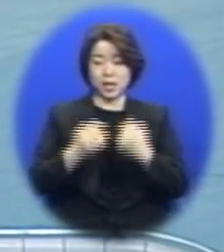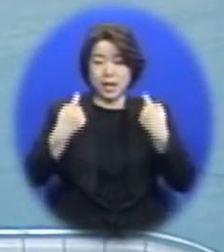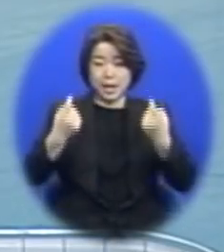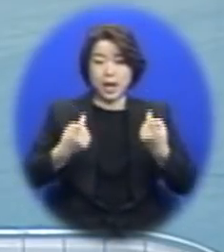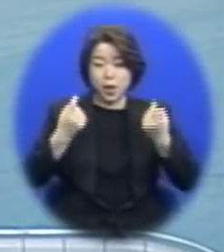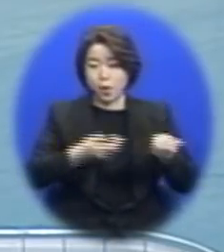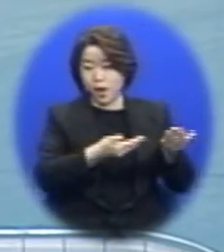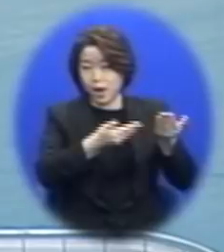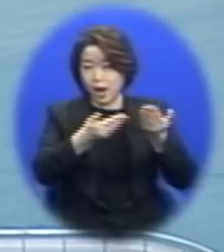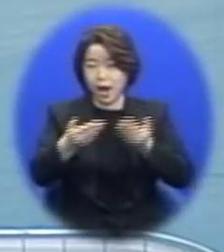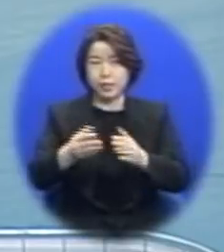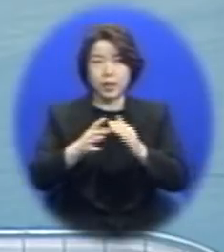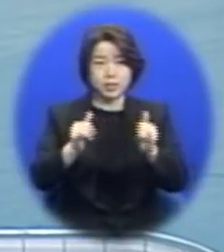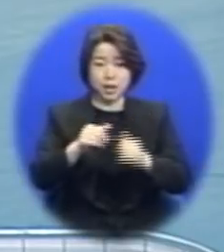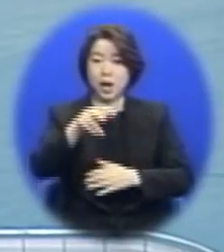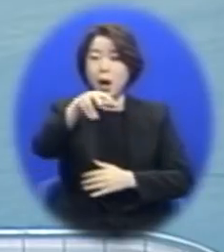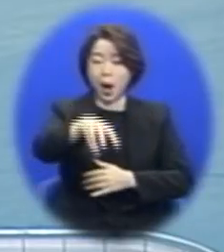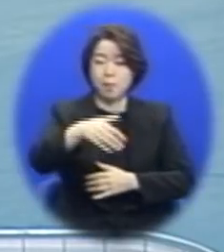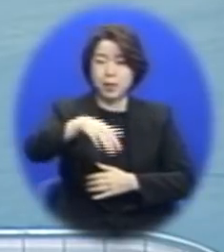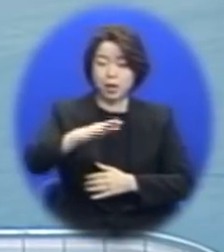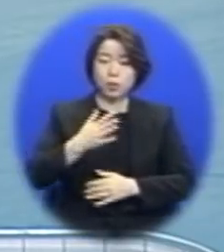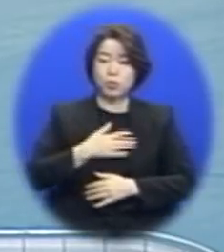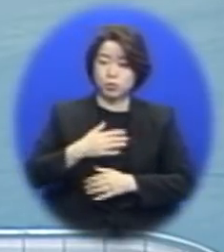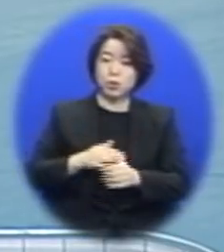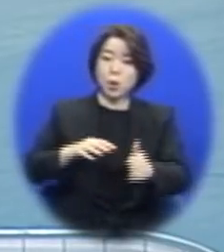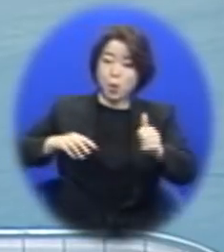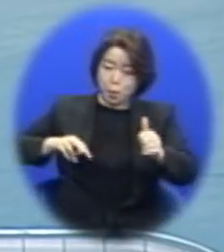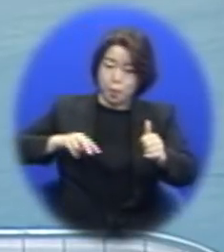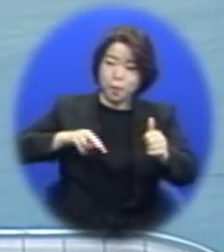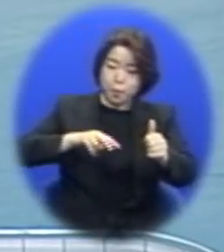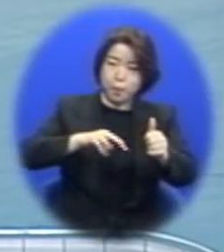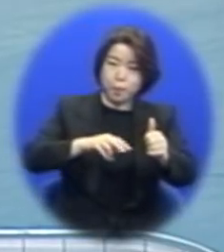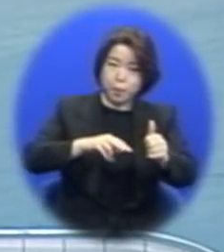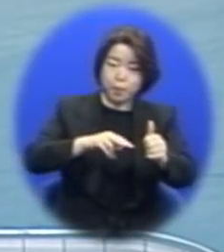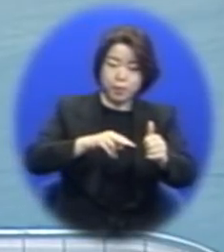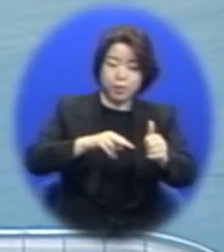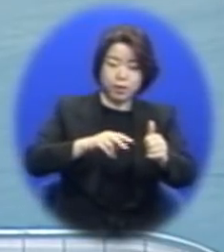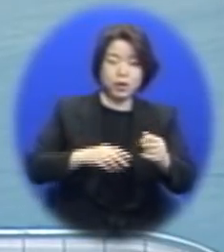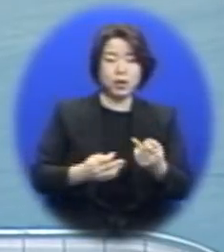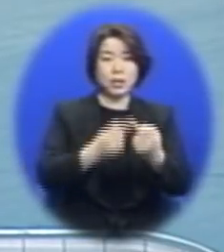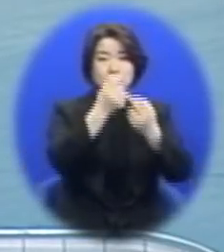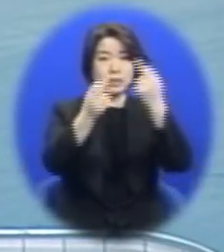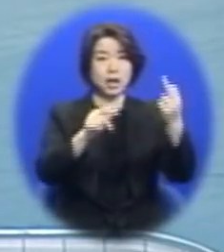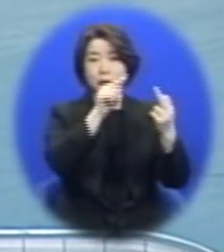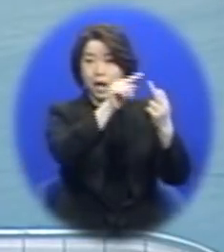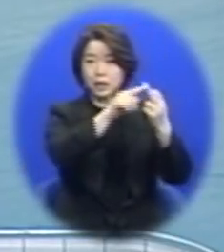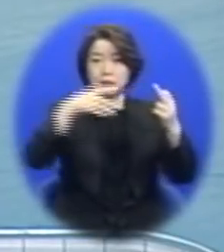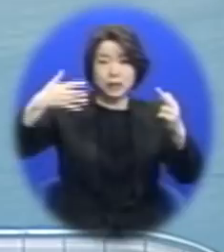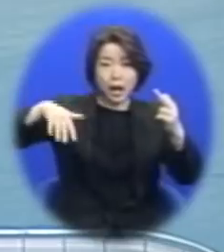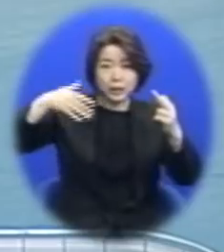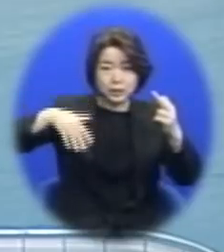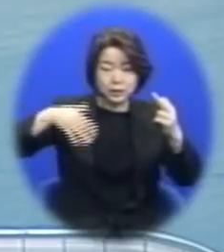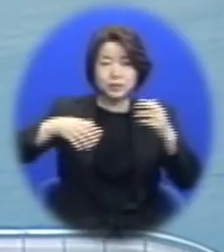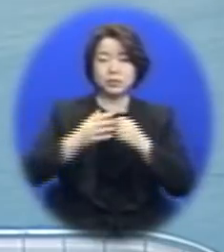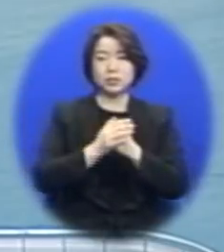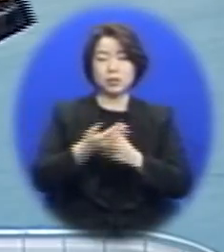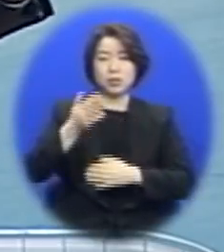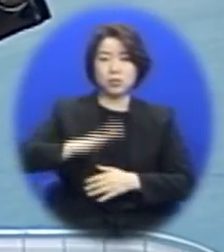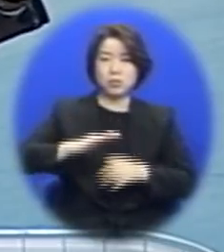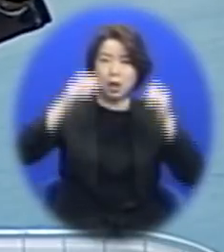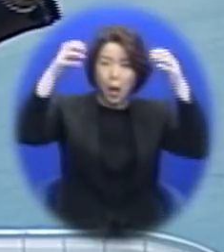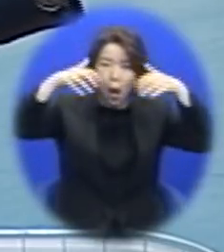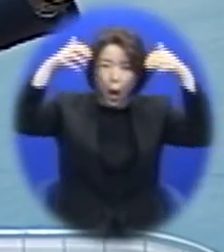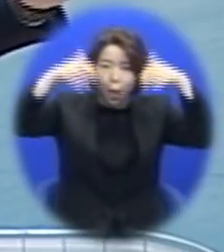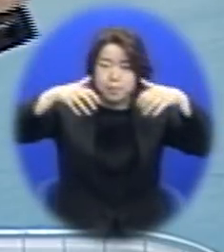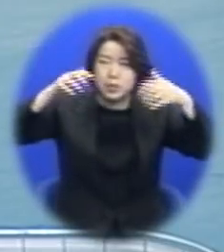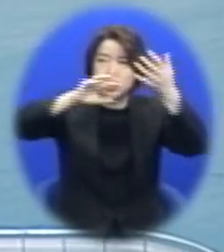앞서고 우리는 그를 따라서 산에 올라가는데 정상에 아직도 다다르지 못한 상태에서 비구름이,